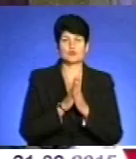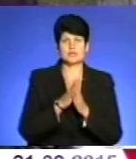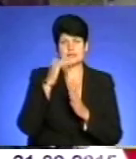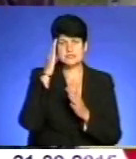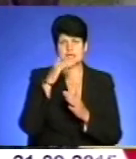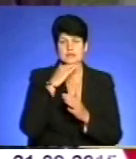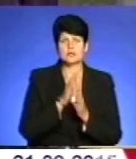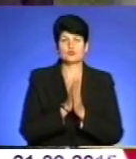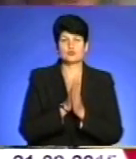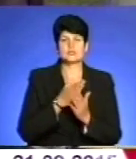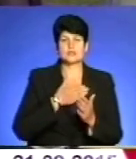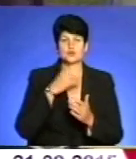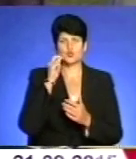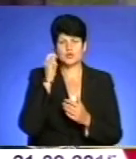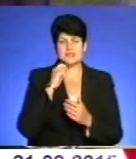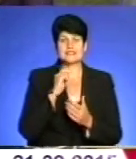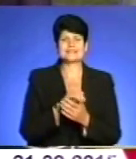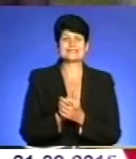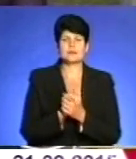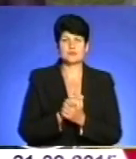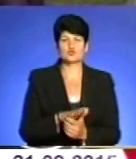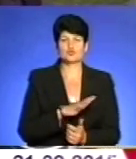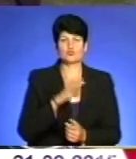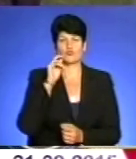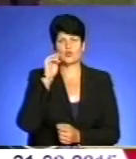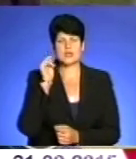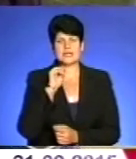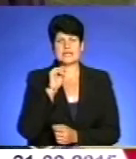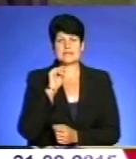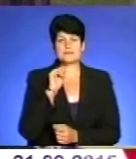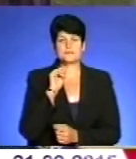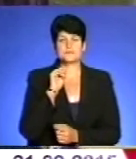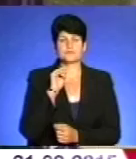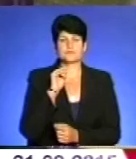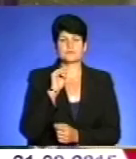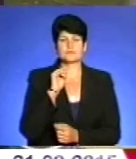молимося і за нашу Україну, за мир, щоб в Україні, і